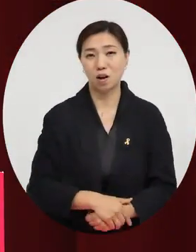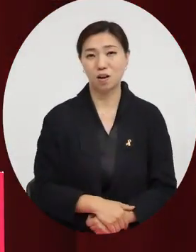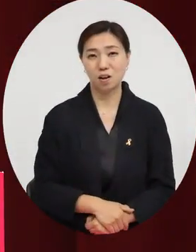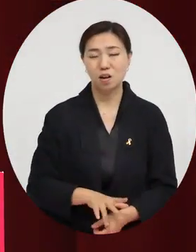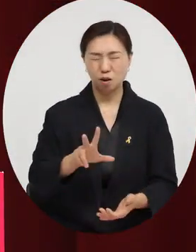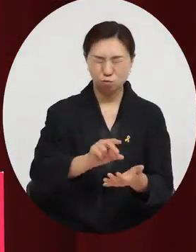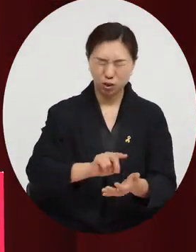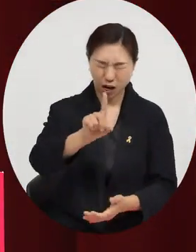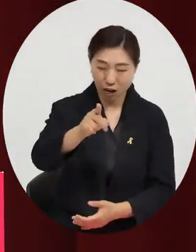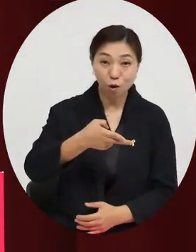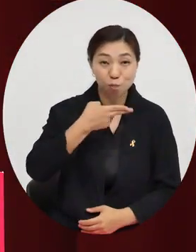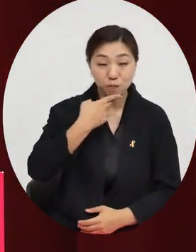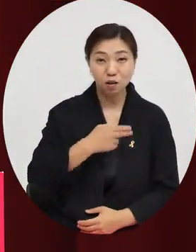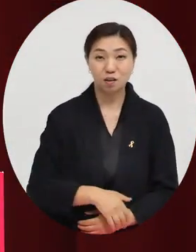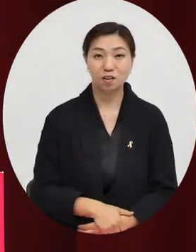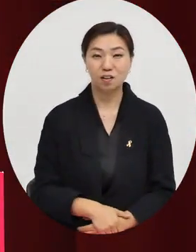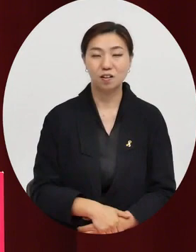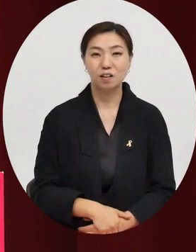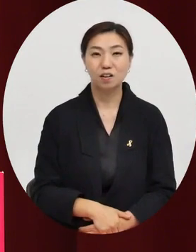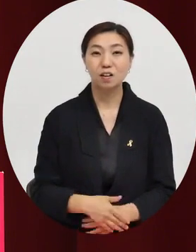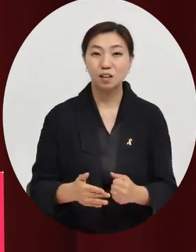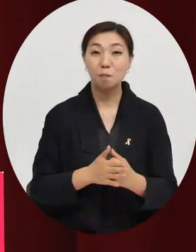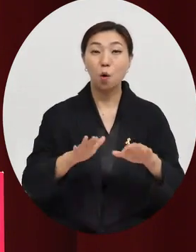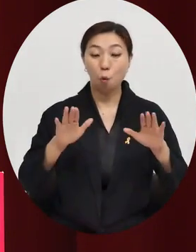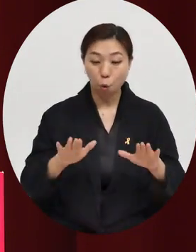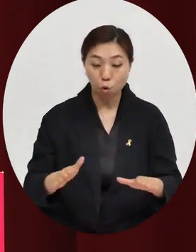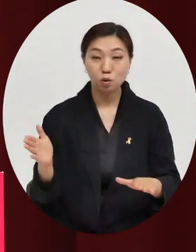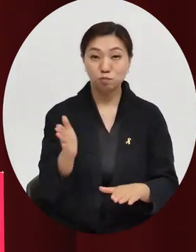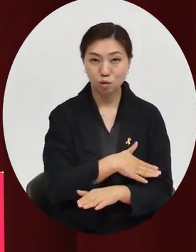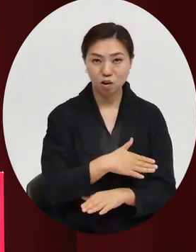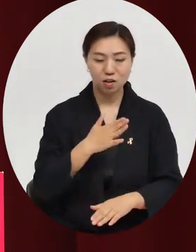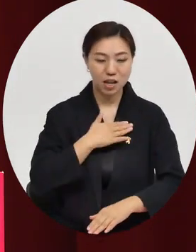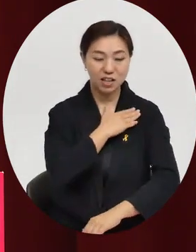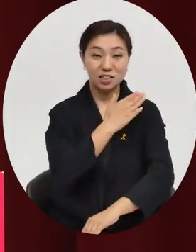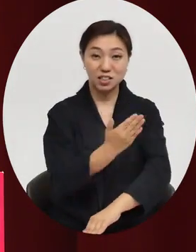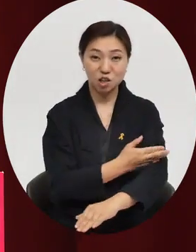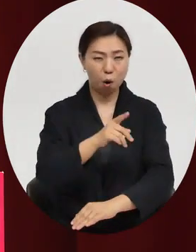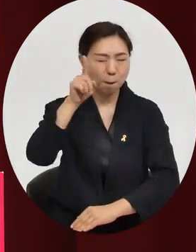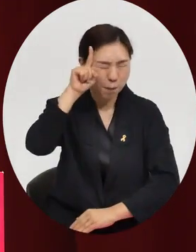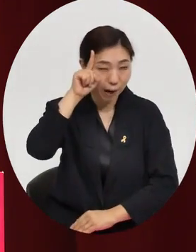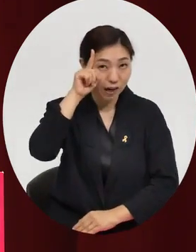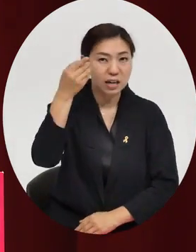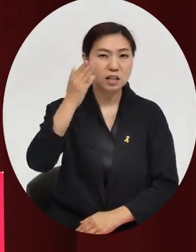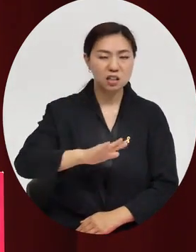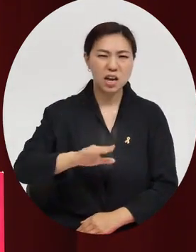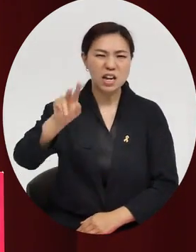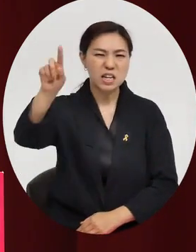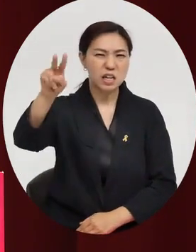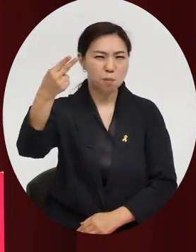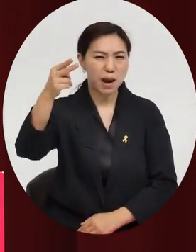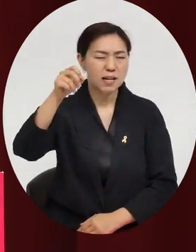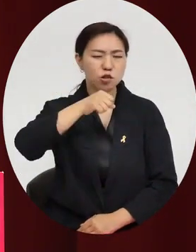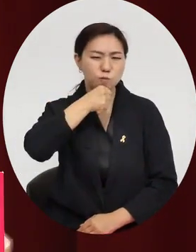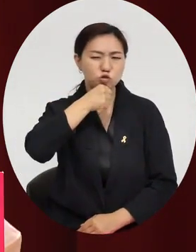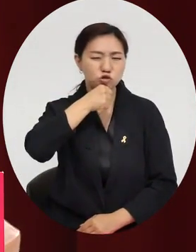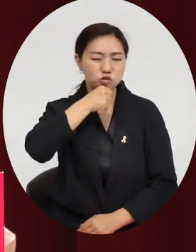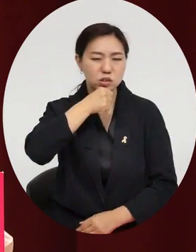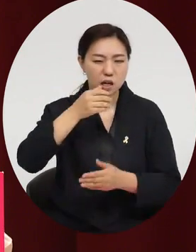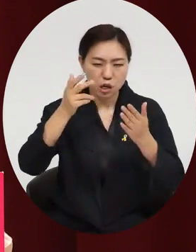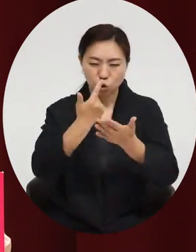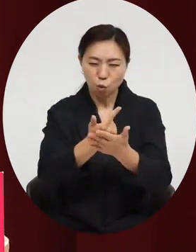아무 문제 없어. 그러니까 오늘부터 내가 가진 실력이 100인데 내가 200짜리 논문을 쓰려기